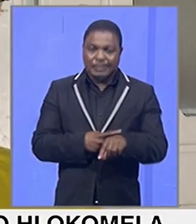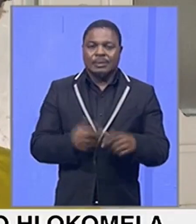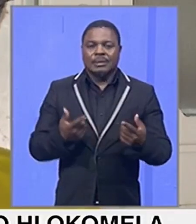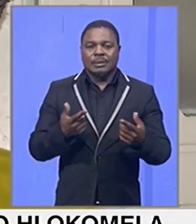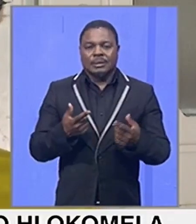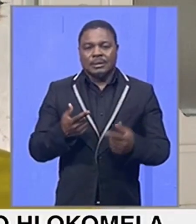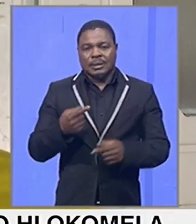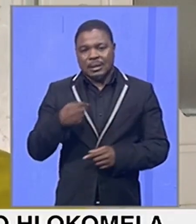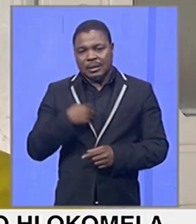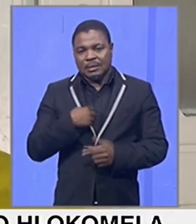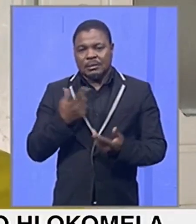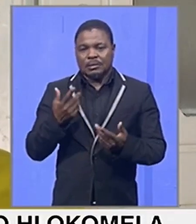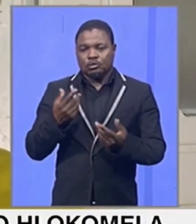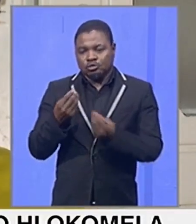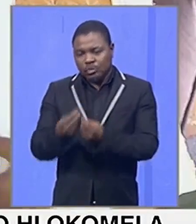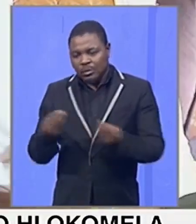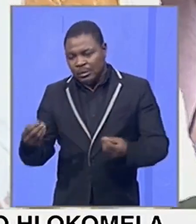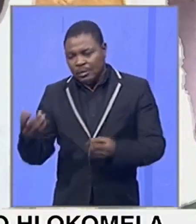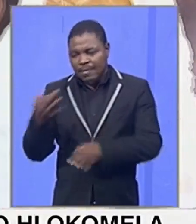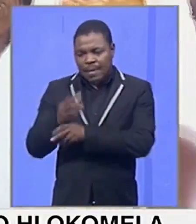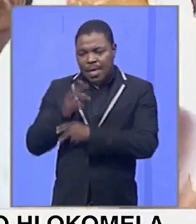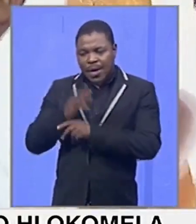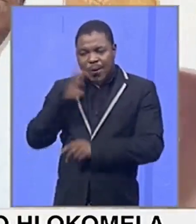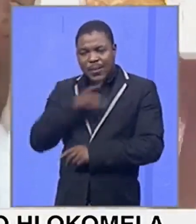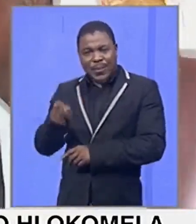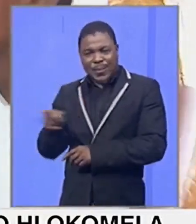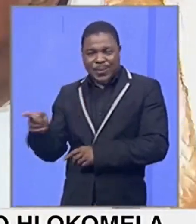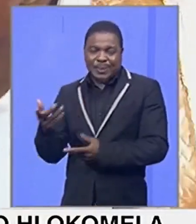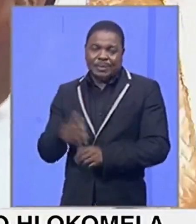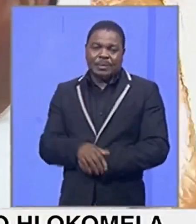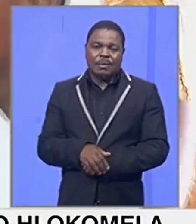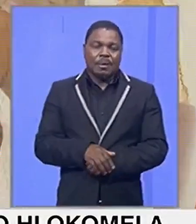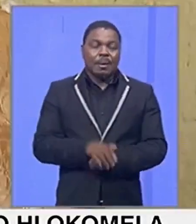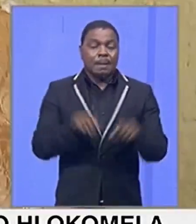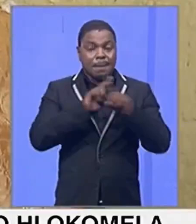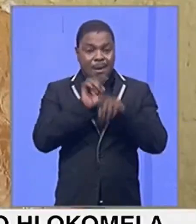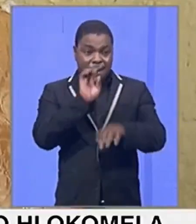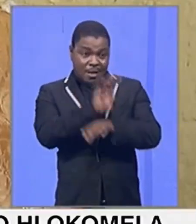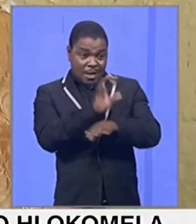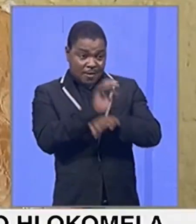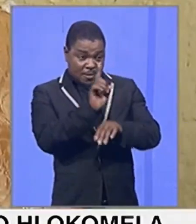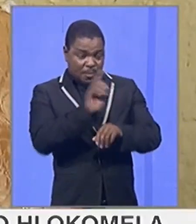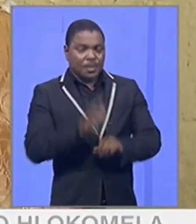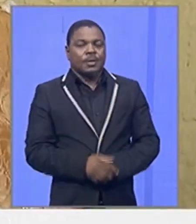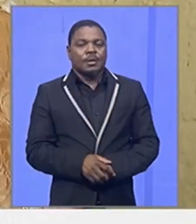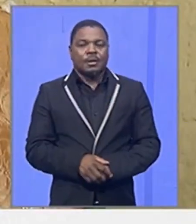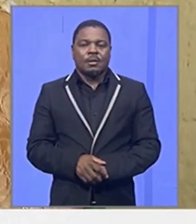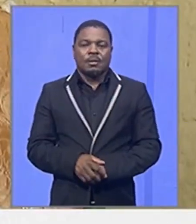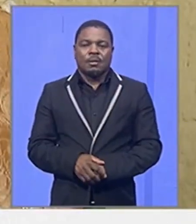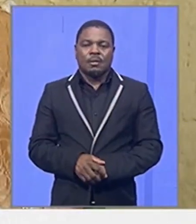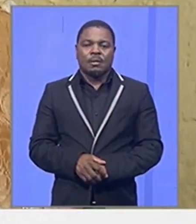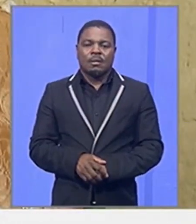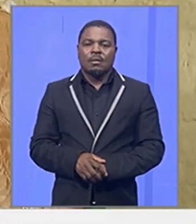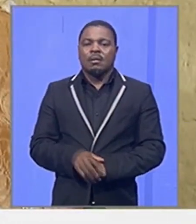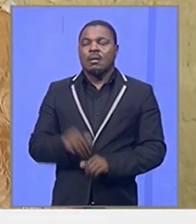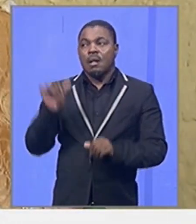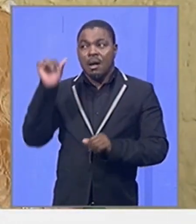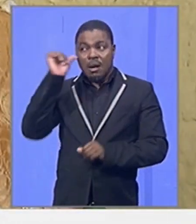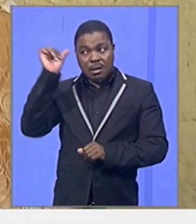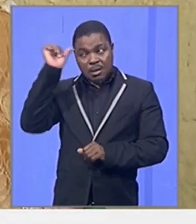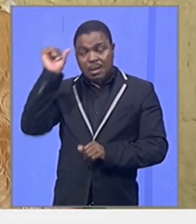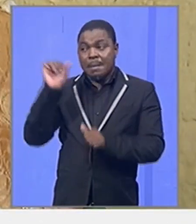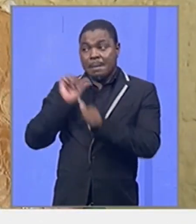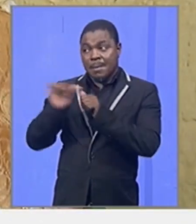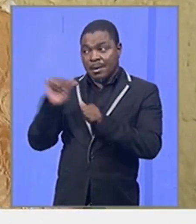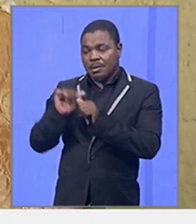re dulang ka bana ba dikhutsana. Gomme mantšu a keletšo ke ya bagolo ke gore ba bitse bana ba bone ba